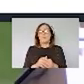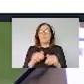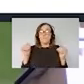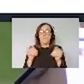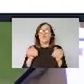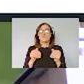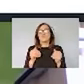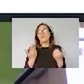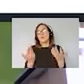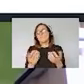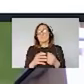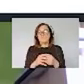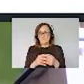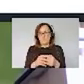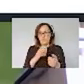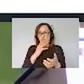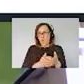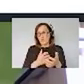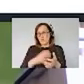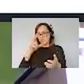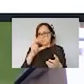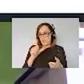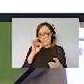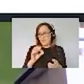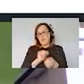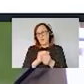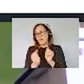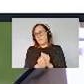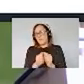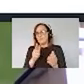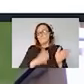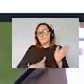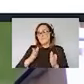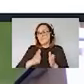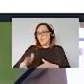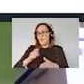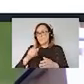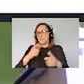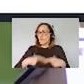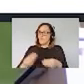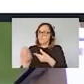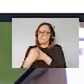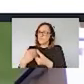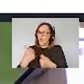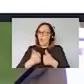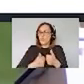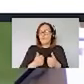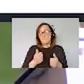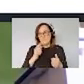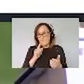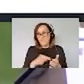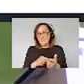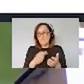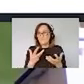można wtedy jakby też albo korzystać z czatu, albo nie, albo też jakby tutaj przygotować też uczestników na to, że żeby jednak też